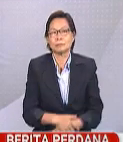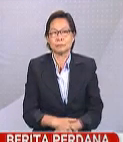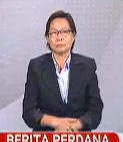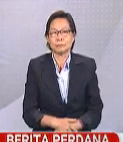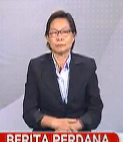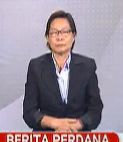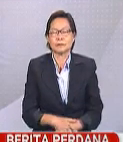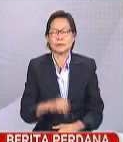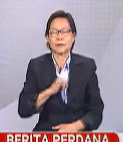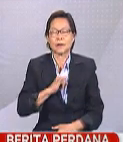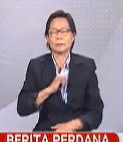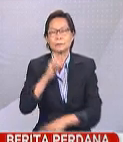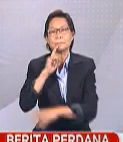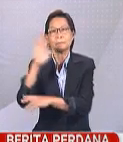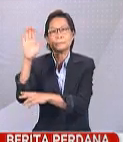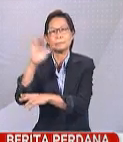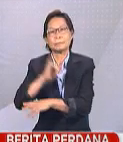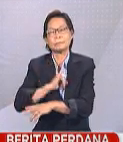Halimi janji